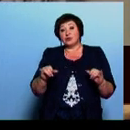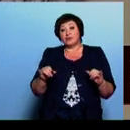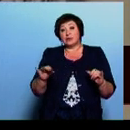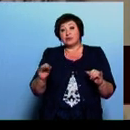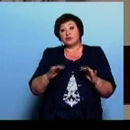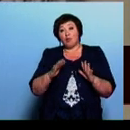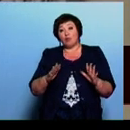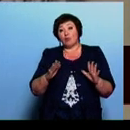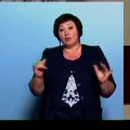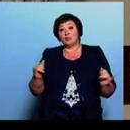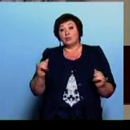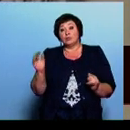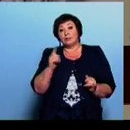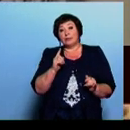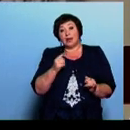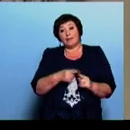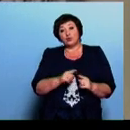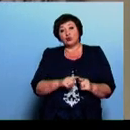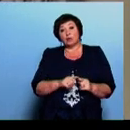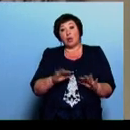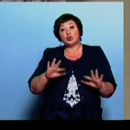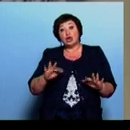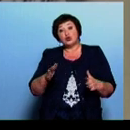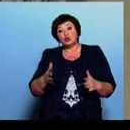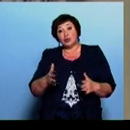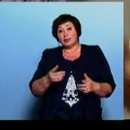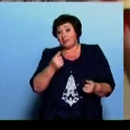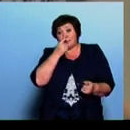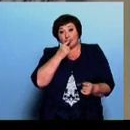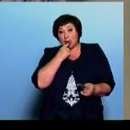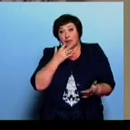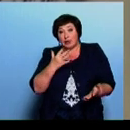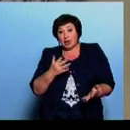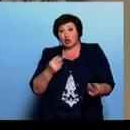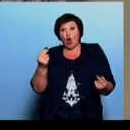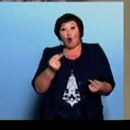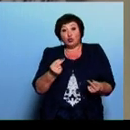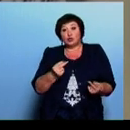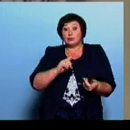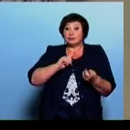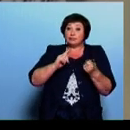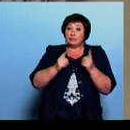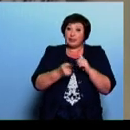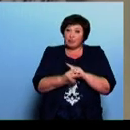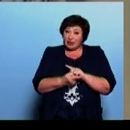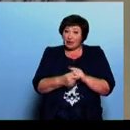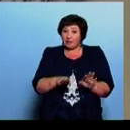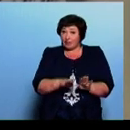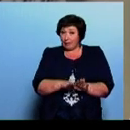больше и больше, потому что вот какой-то сюжет не совсем ясен. Художники его интерпретировали таким образом.